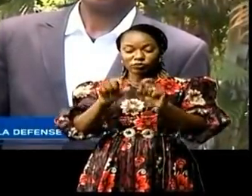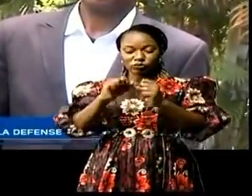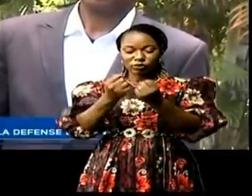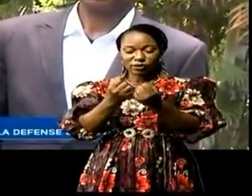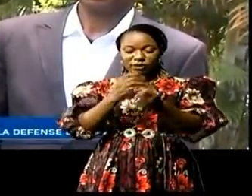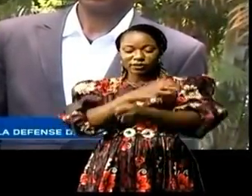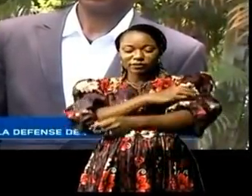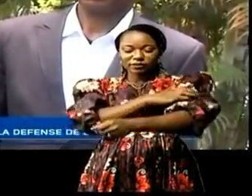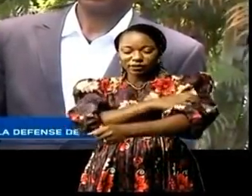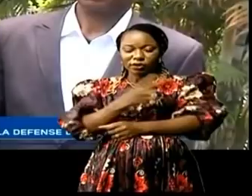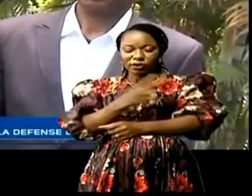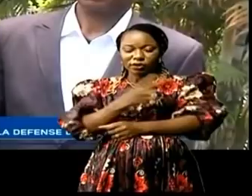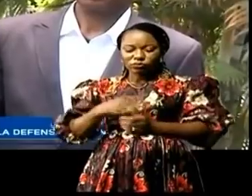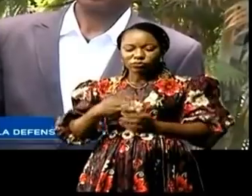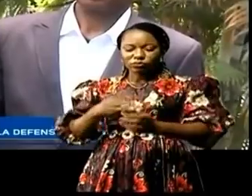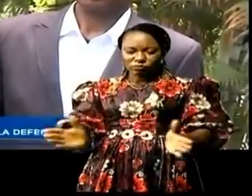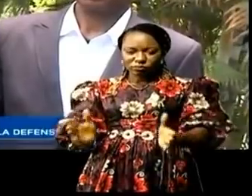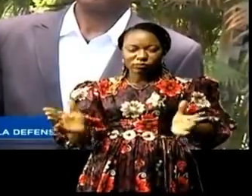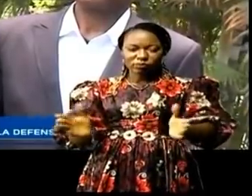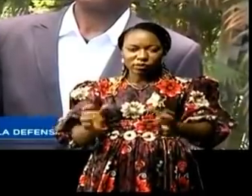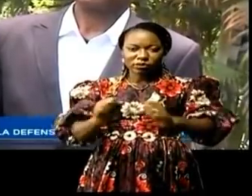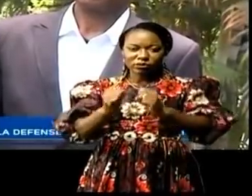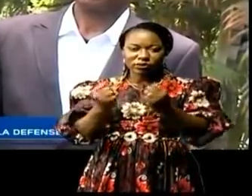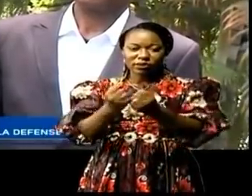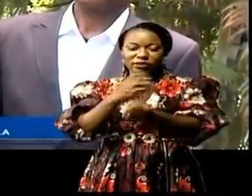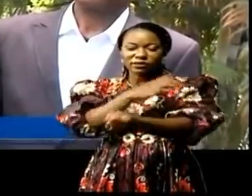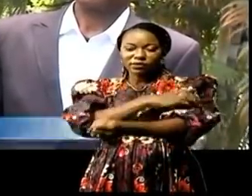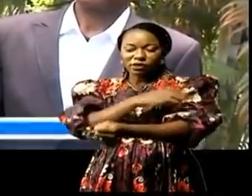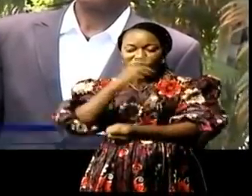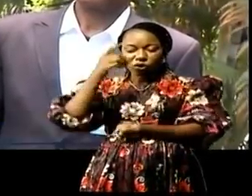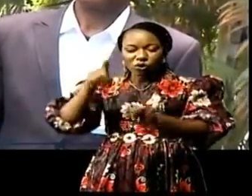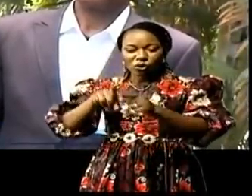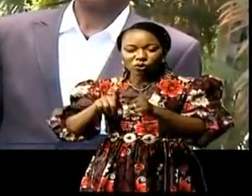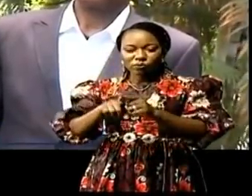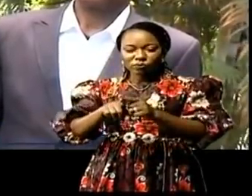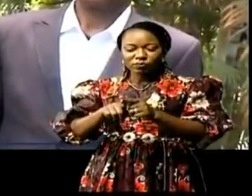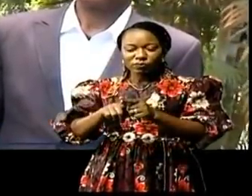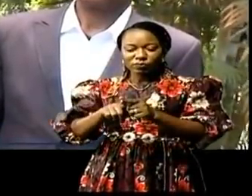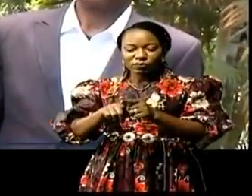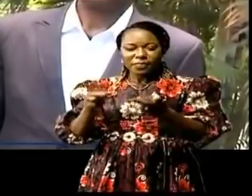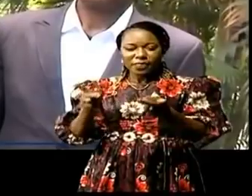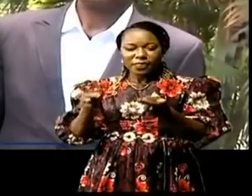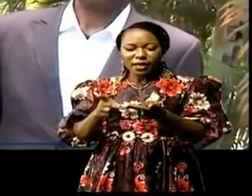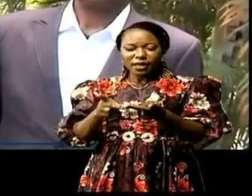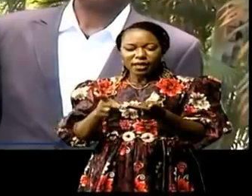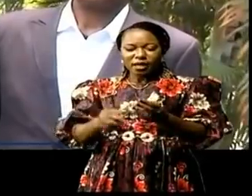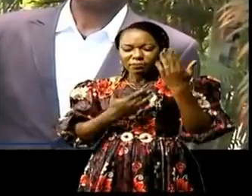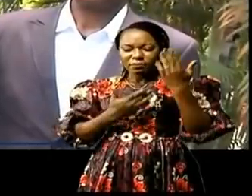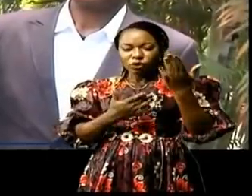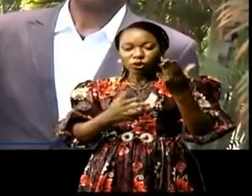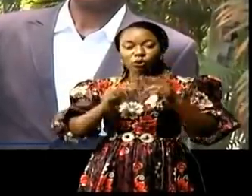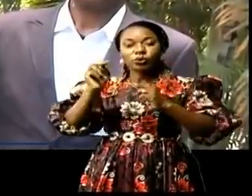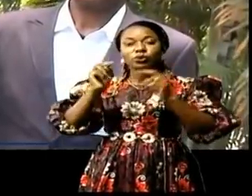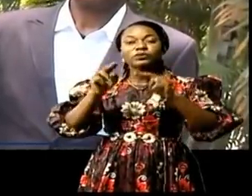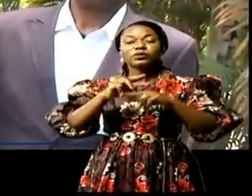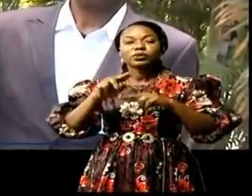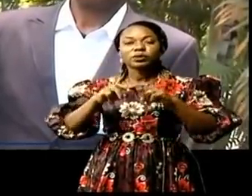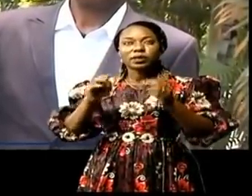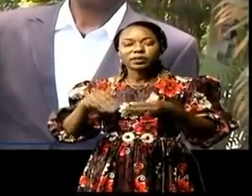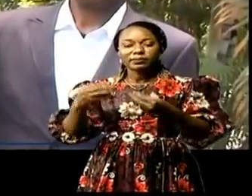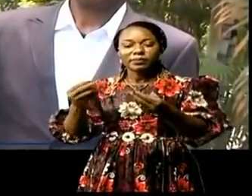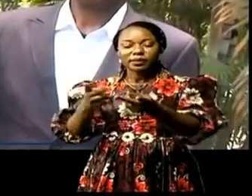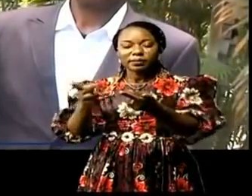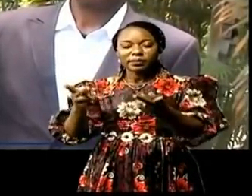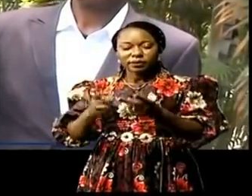de mobiliser la société civile en tant que une composante majeure au niveau national pour mettre en place